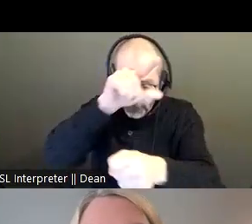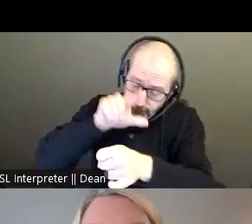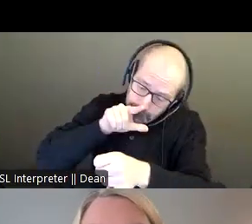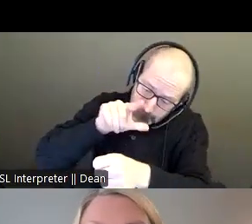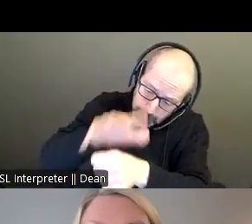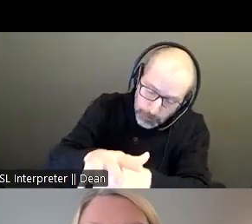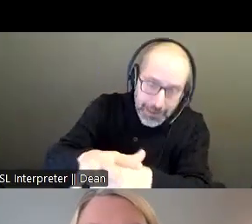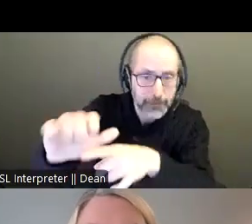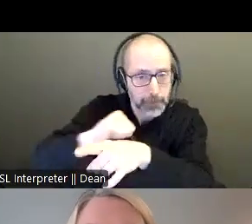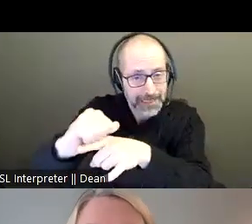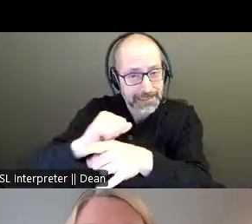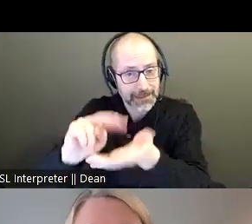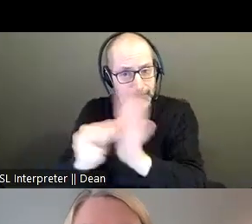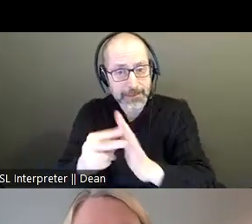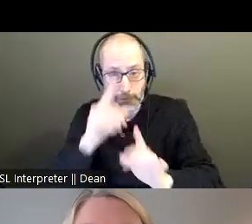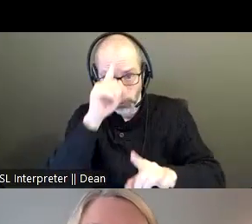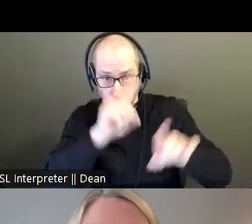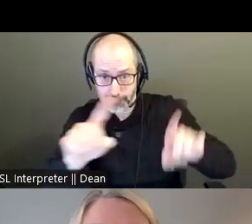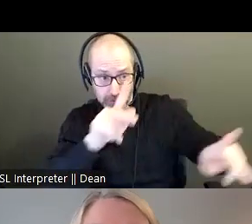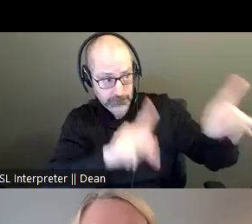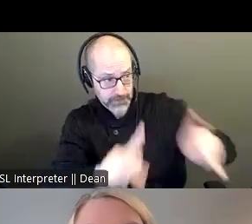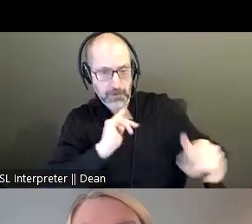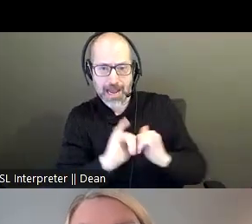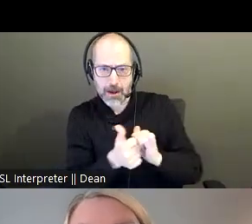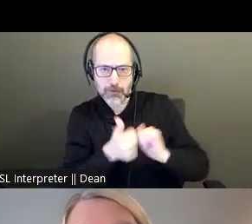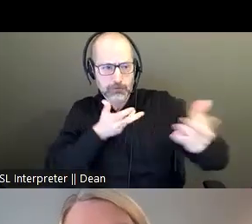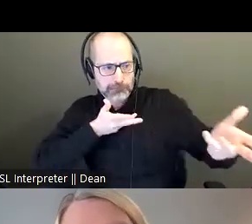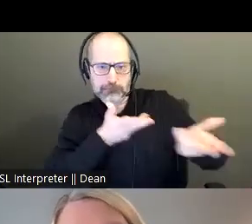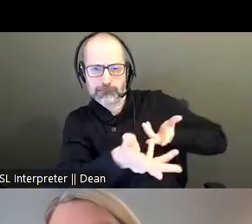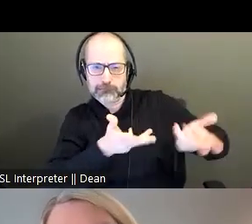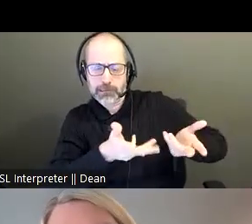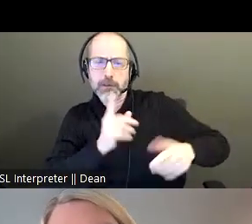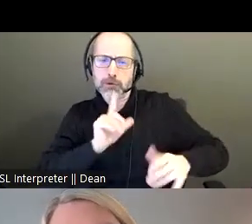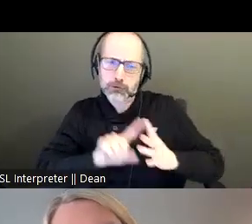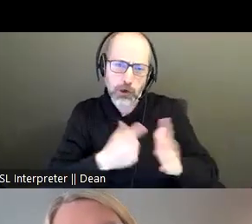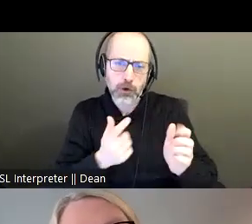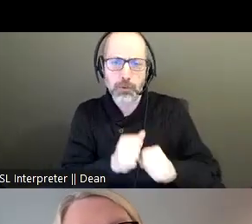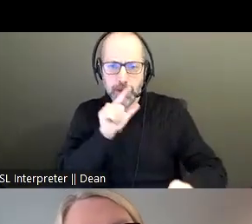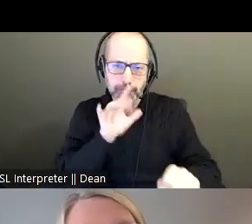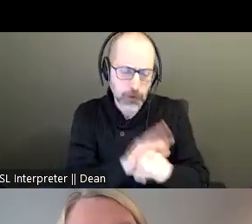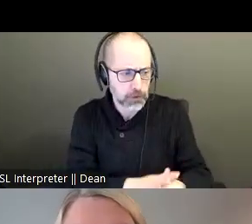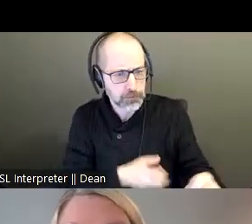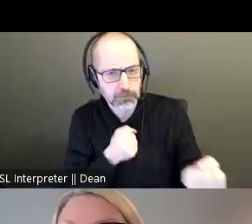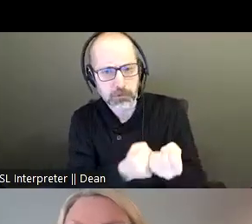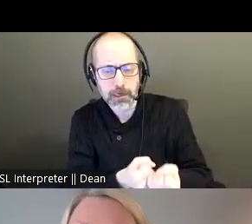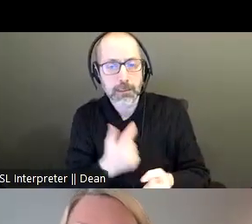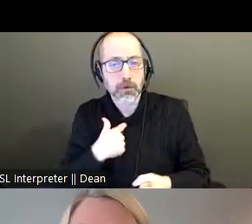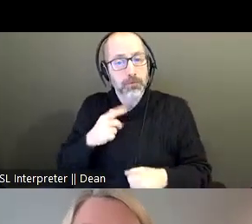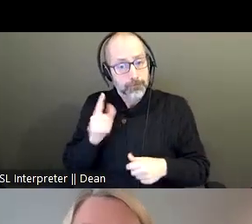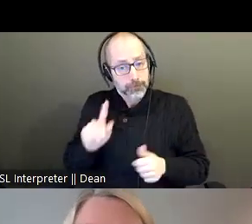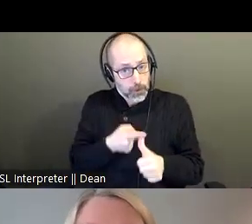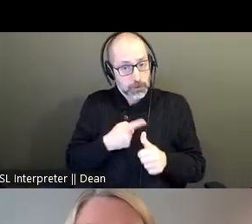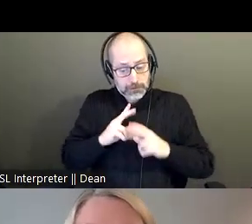pratique neuroaffirmative, c'est-à-dire des manières affirmatives de pratiquer avec des personnes neurodivergentes, commence